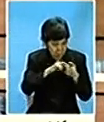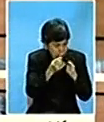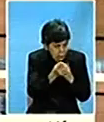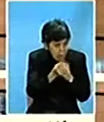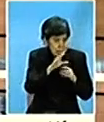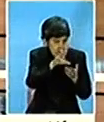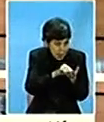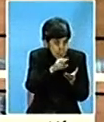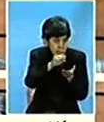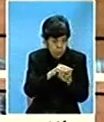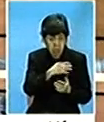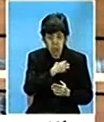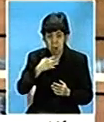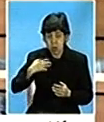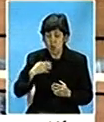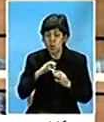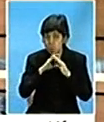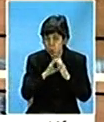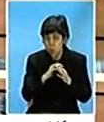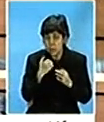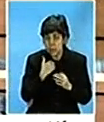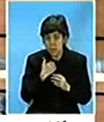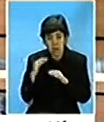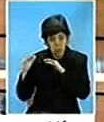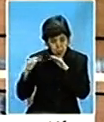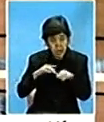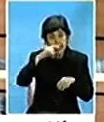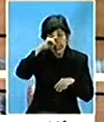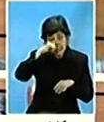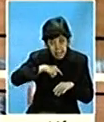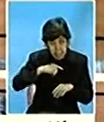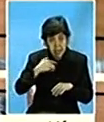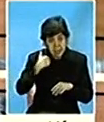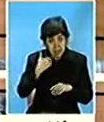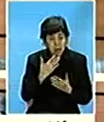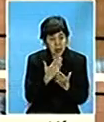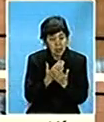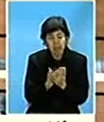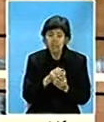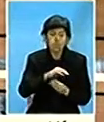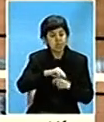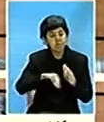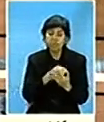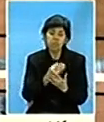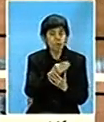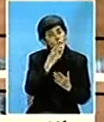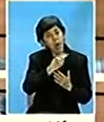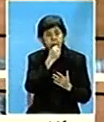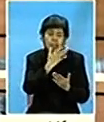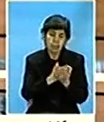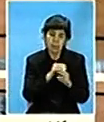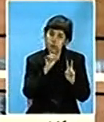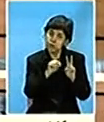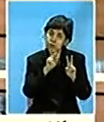ปัญหาที่ทูตเหล่านี้เป็นห่วงคือคนก็มาเที่ยวเมืองไทยแล้วเอารายได้มาให้เมืองไทยเพื่อรายได้เราให้ครบ